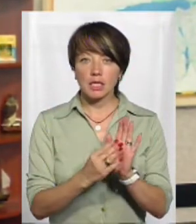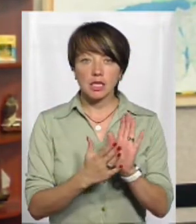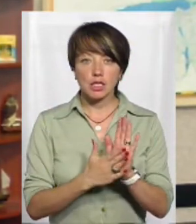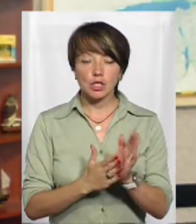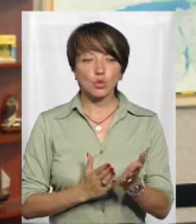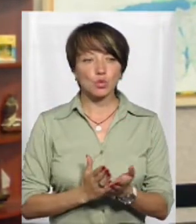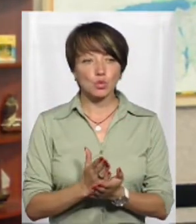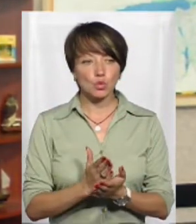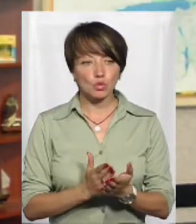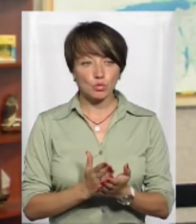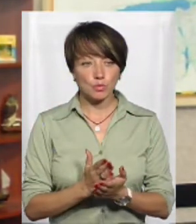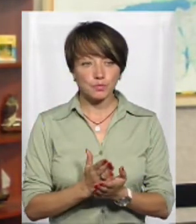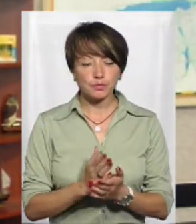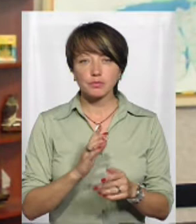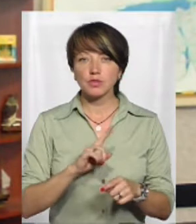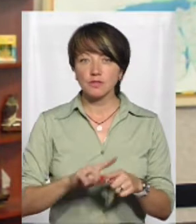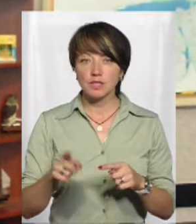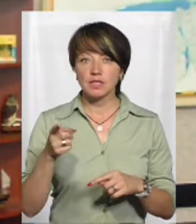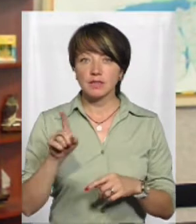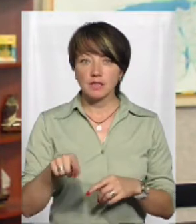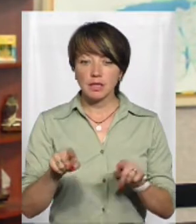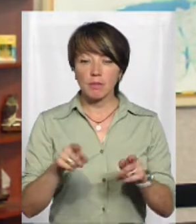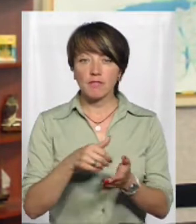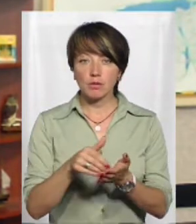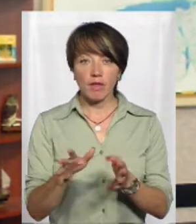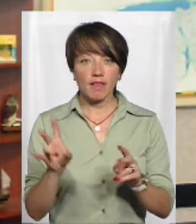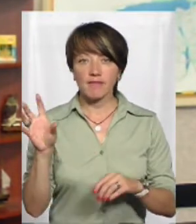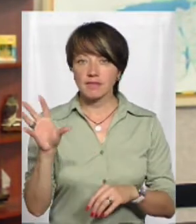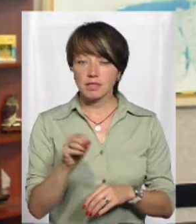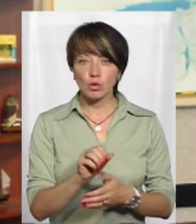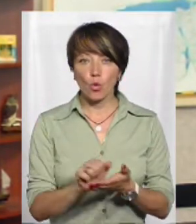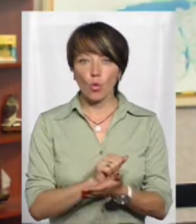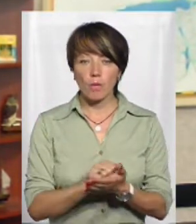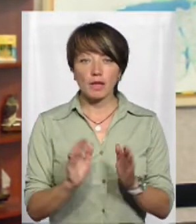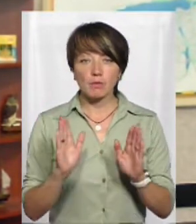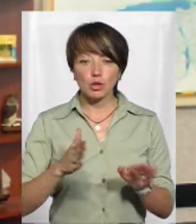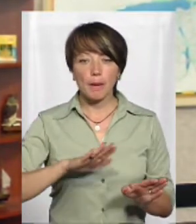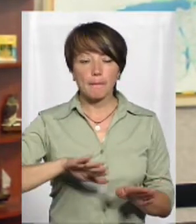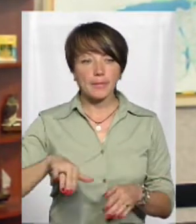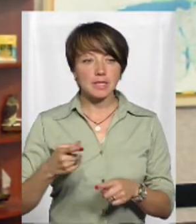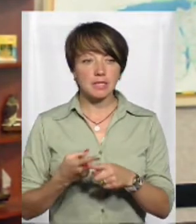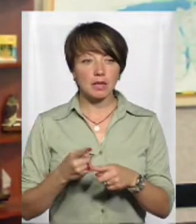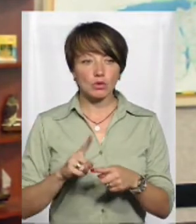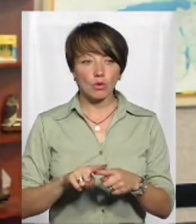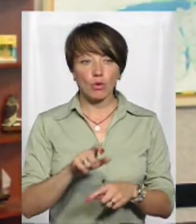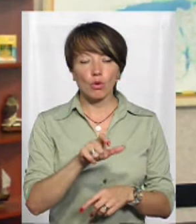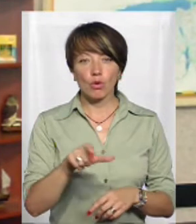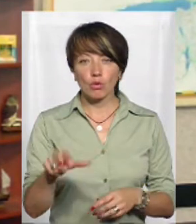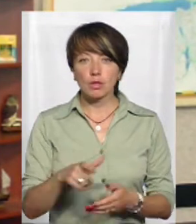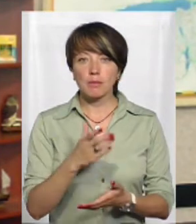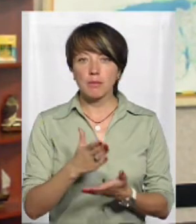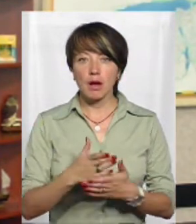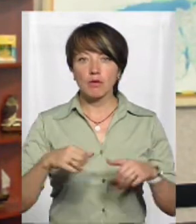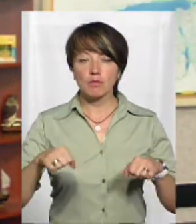службу. Швидше за все там буде відмова, тому що не всі документи будуть. І після того люди мають право звернутися